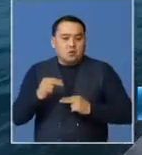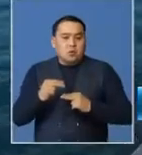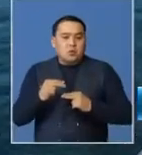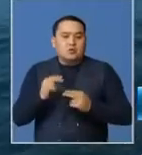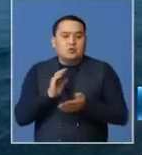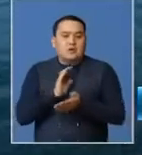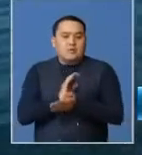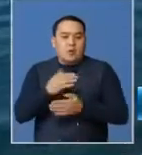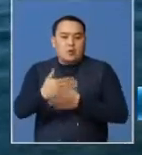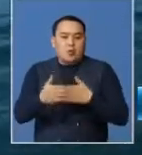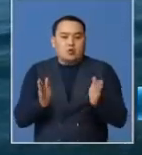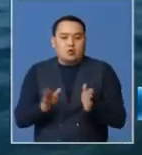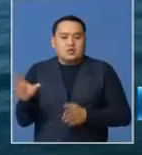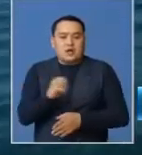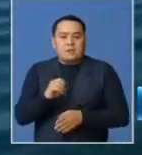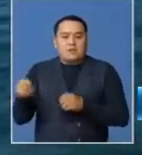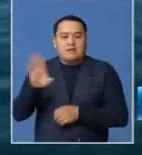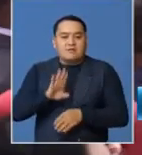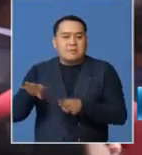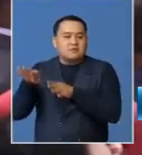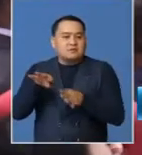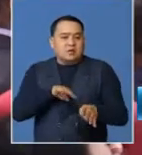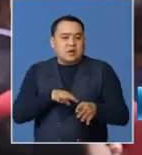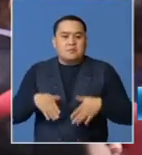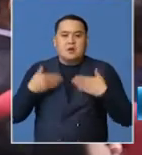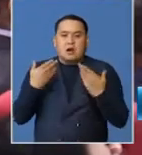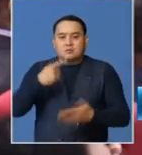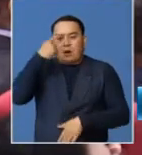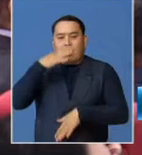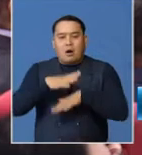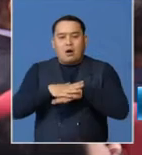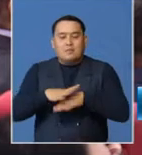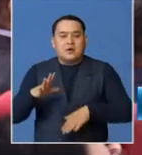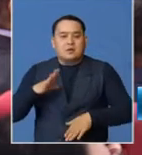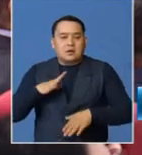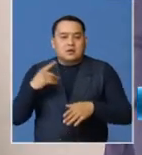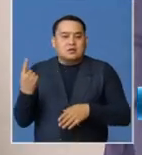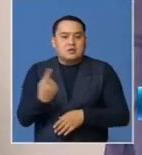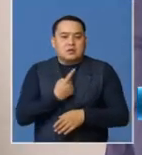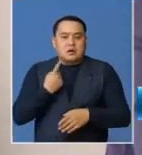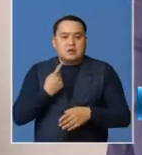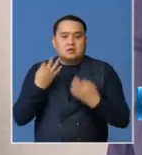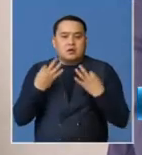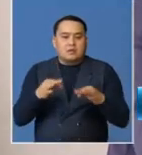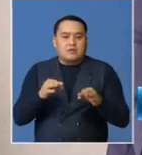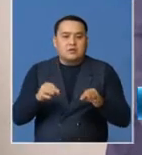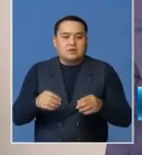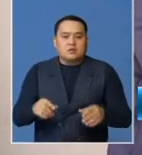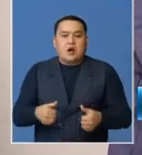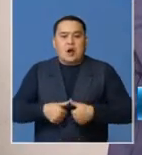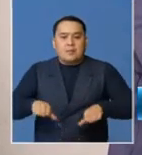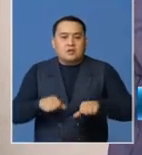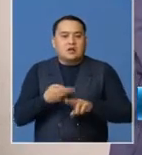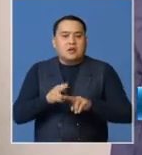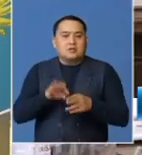уборные, соответствующие всем европейским стандартам. Такое предложение Алибека Жакамбаева единогласно одобрили члены заседания. На